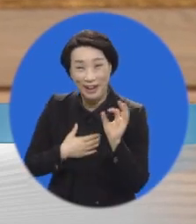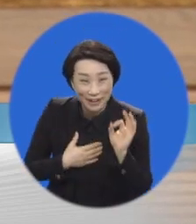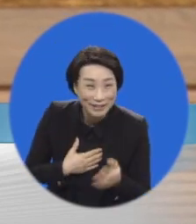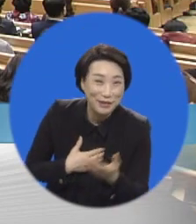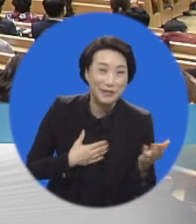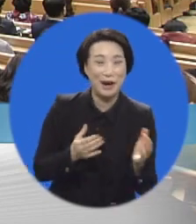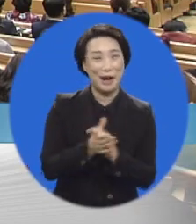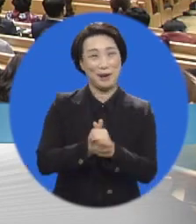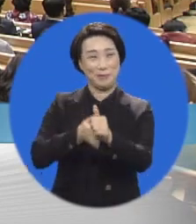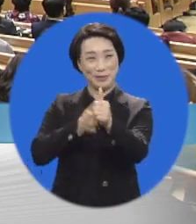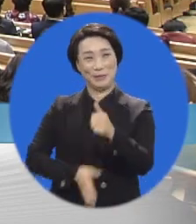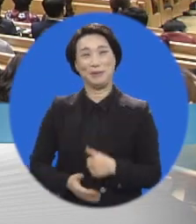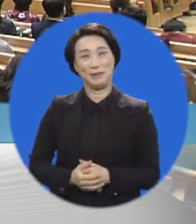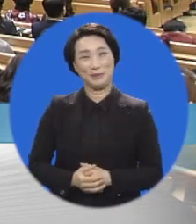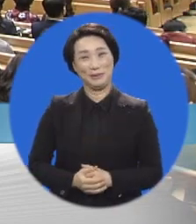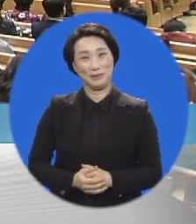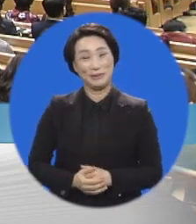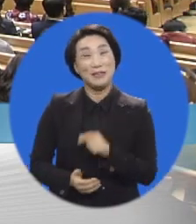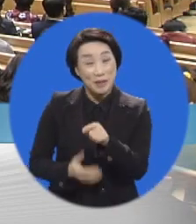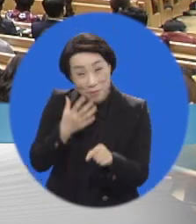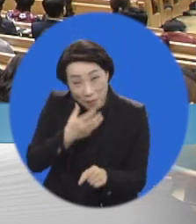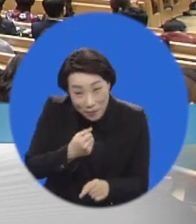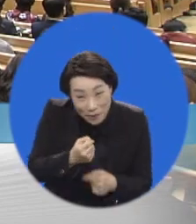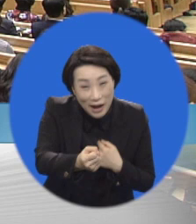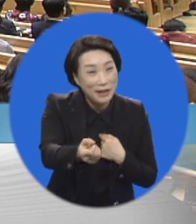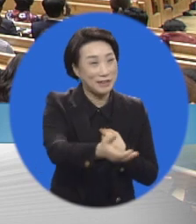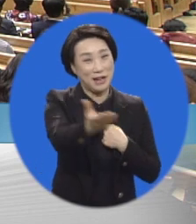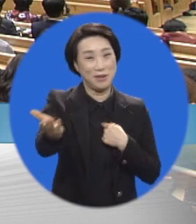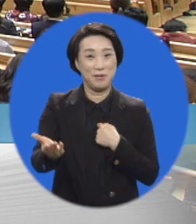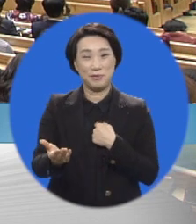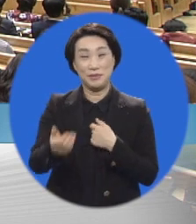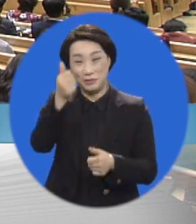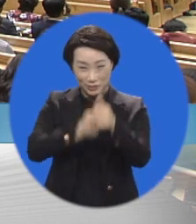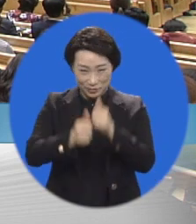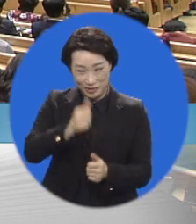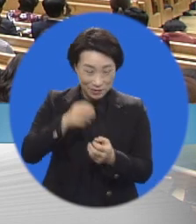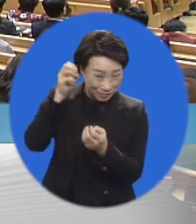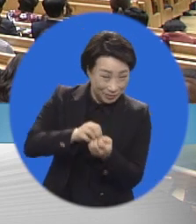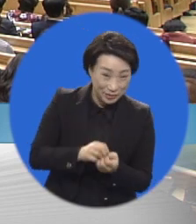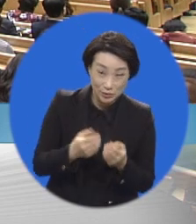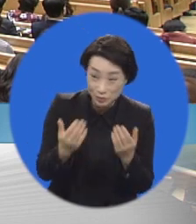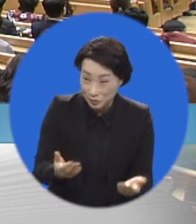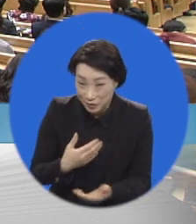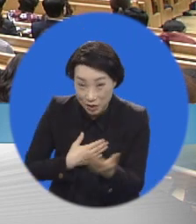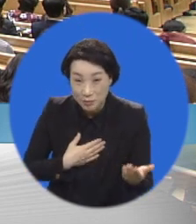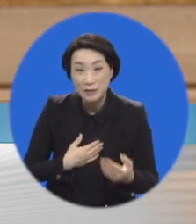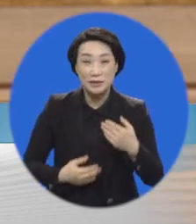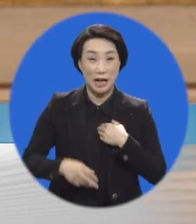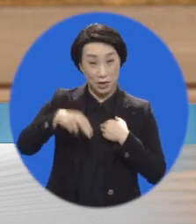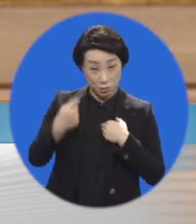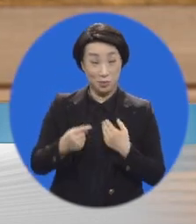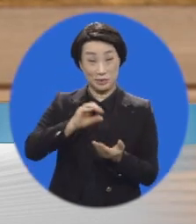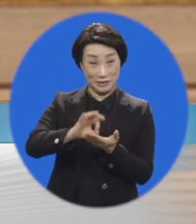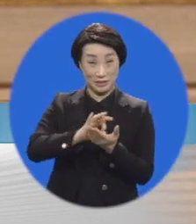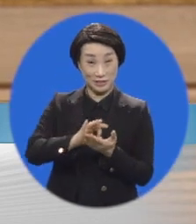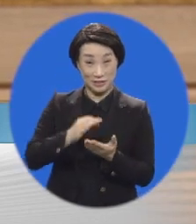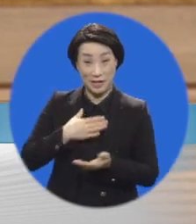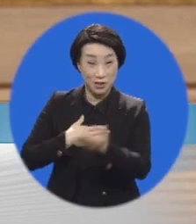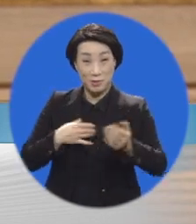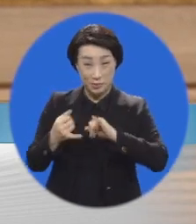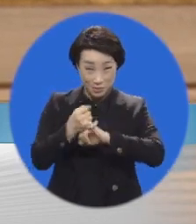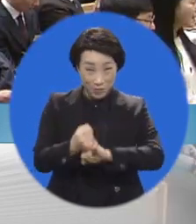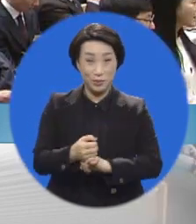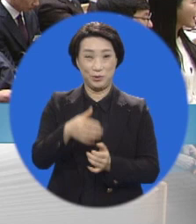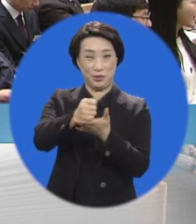알았으면 아멘 합시다. 이 복을 받아 여러분들이 후손에게도 주고 나도 사용하는 여러분 되기를 주님의